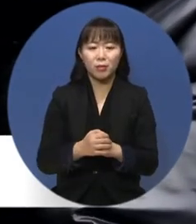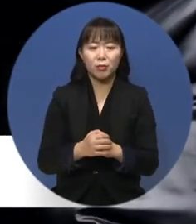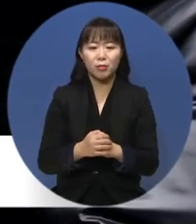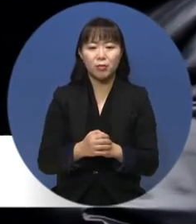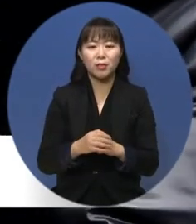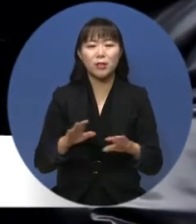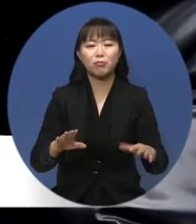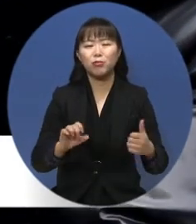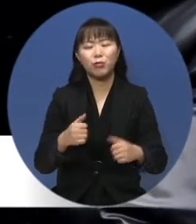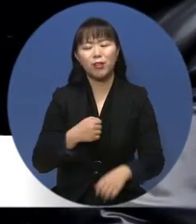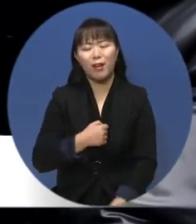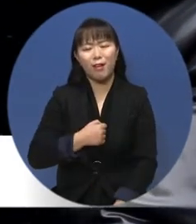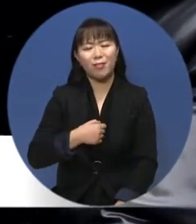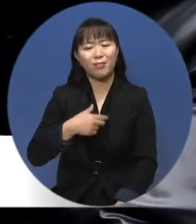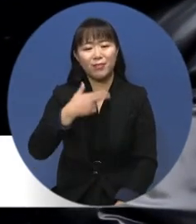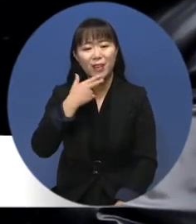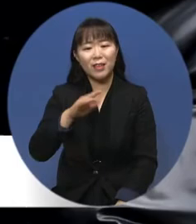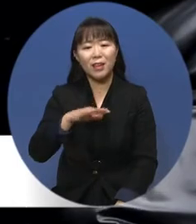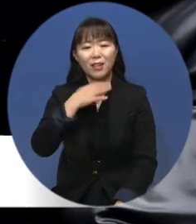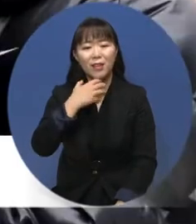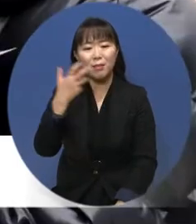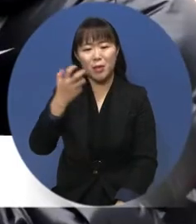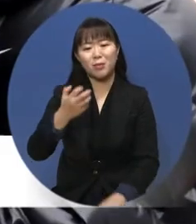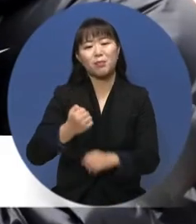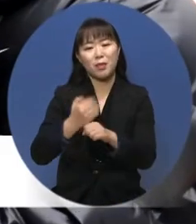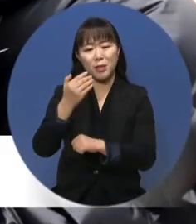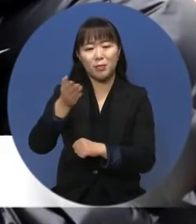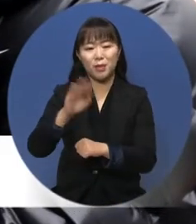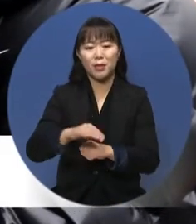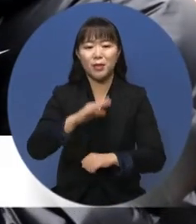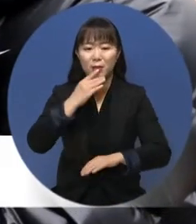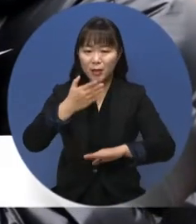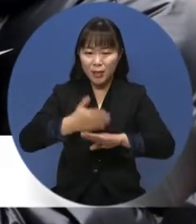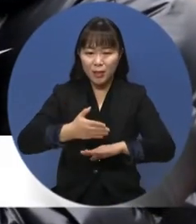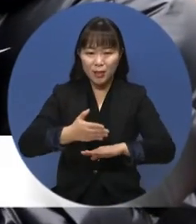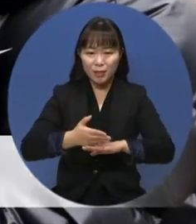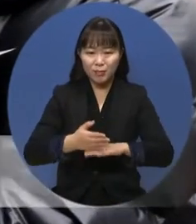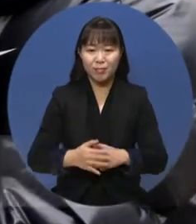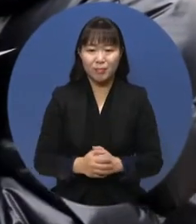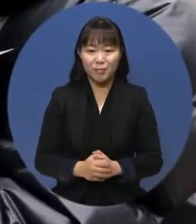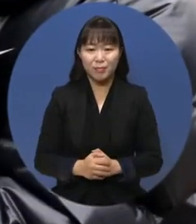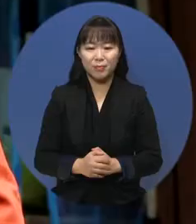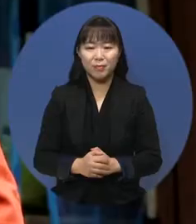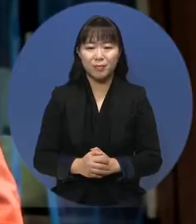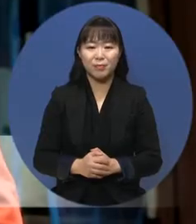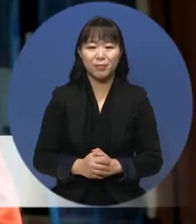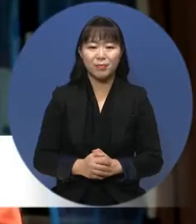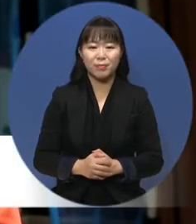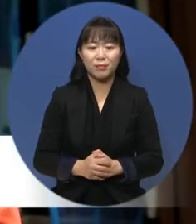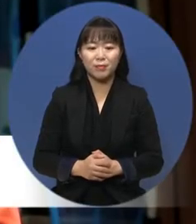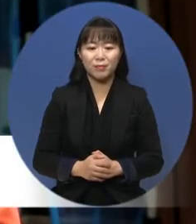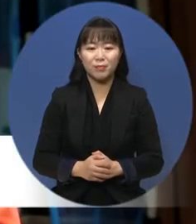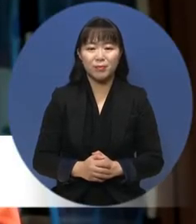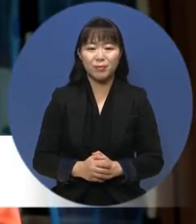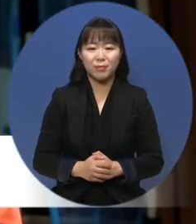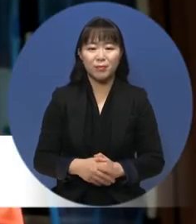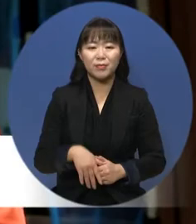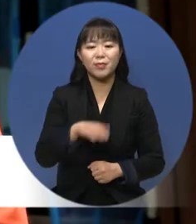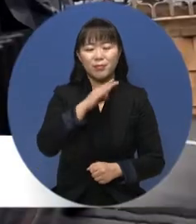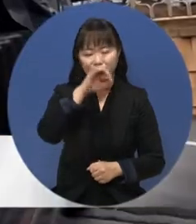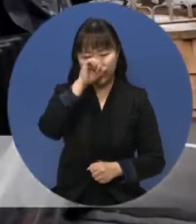경제 도안 업소는 갈라 달 쯤에 많았지만 13 고맙습니다 어 아 너무